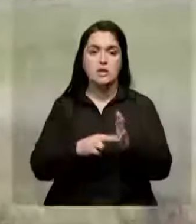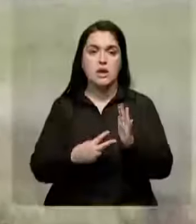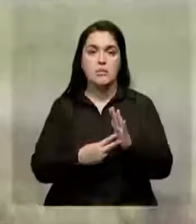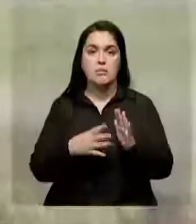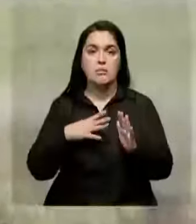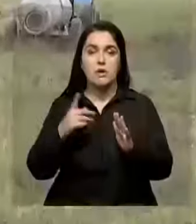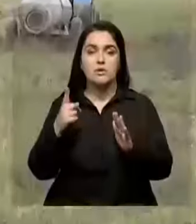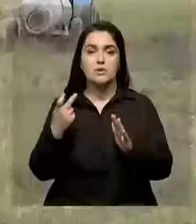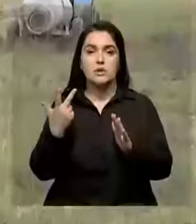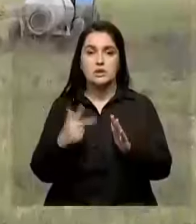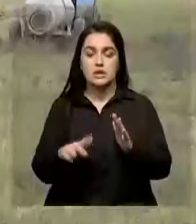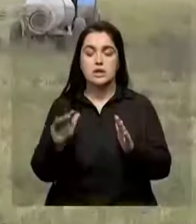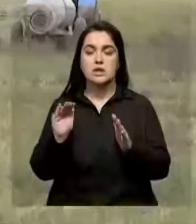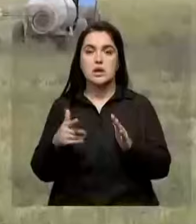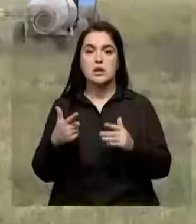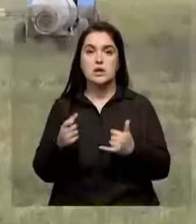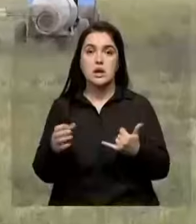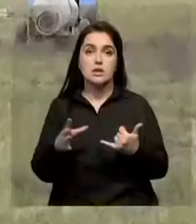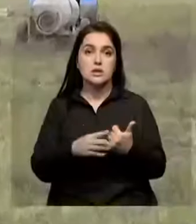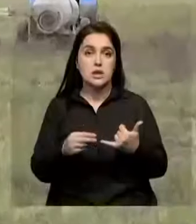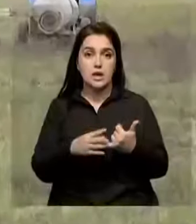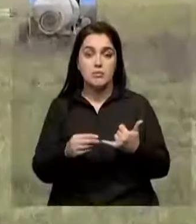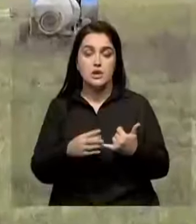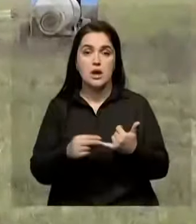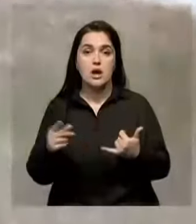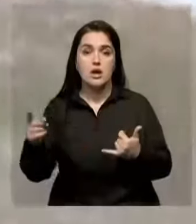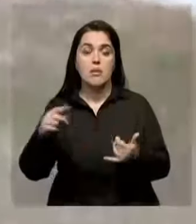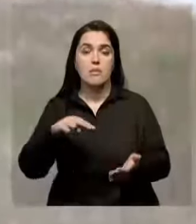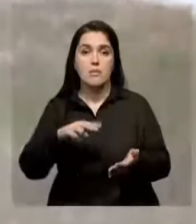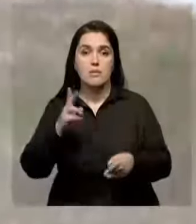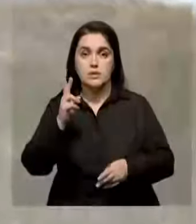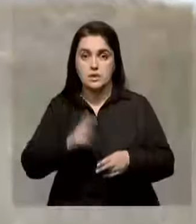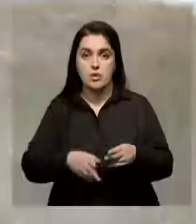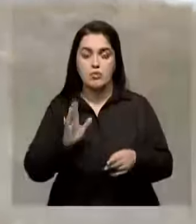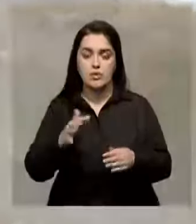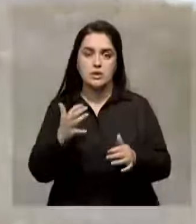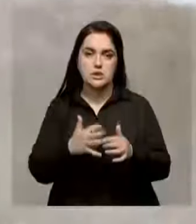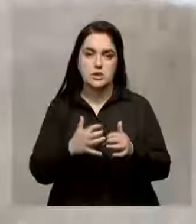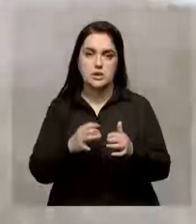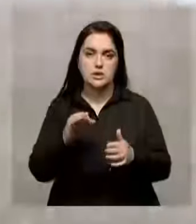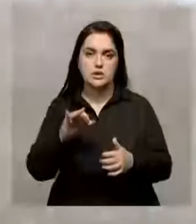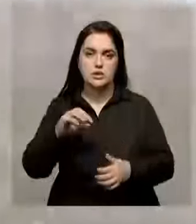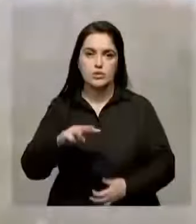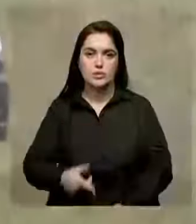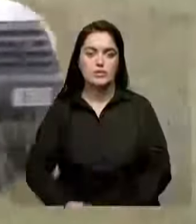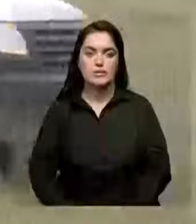свыше 130 тысяч гектаров земель. Фитосанитарные работы планируют завершить в середине июля.